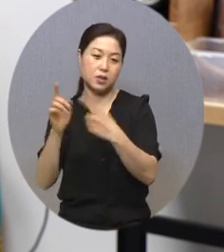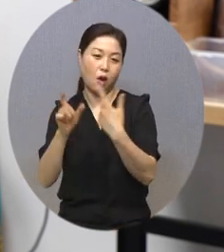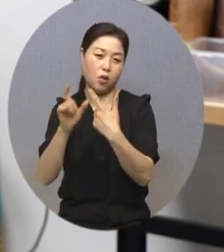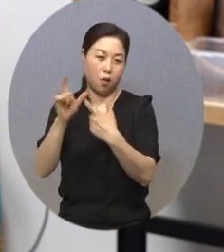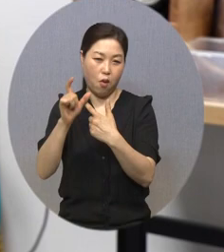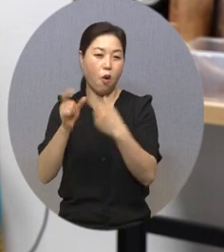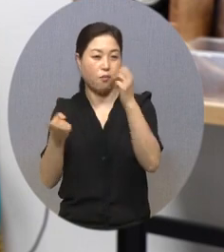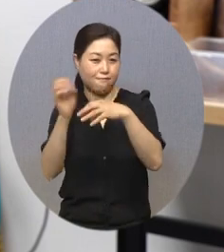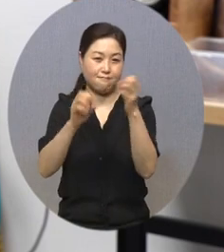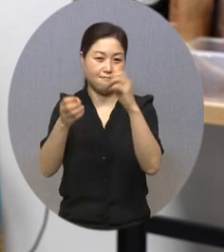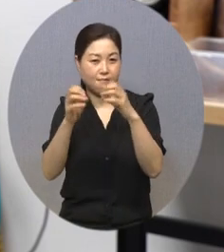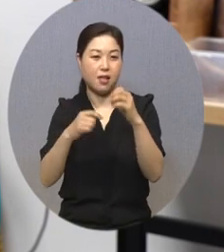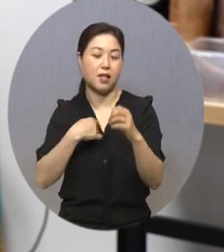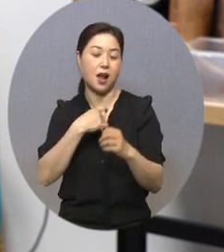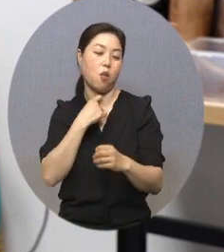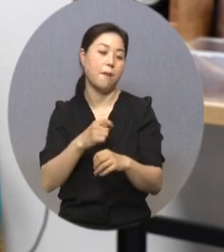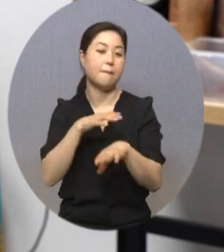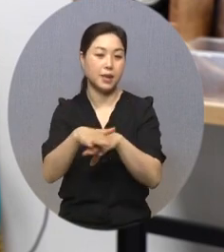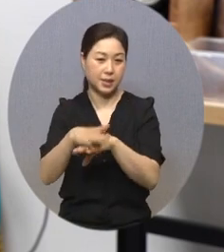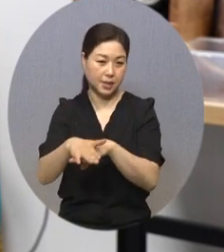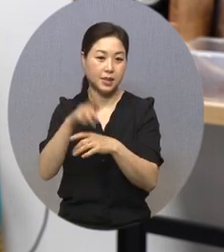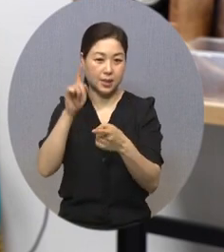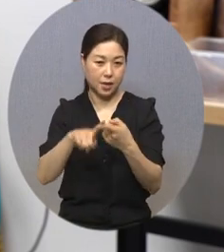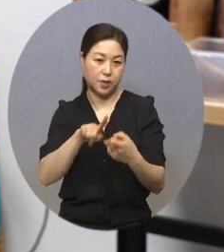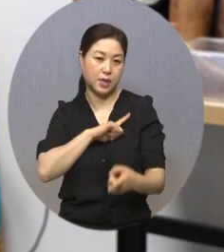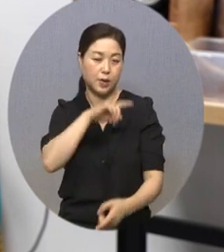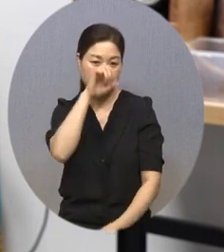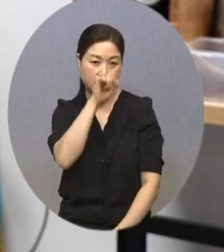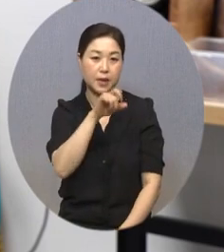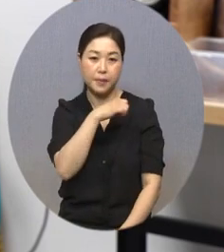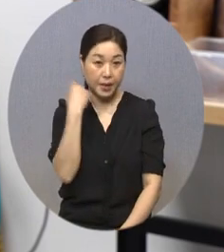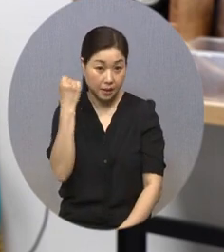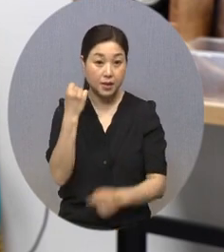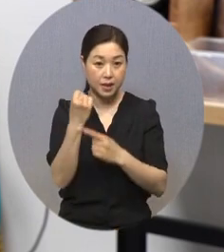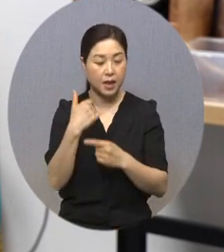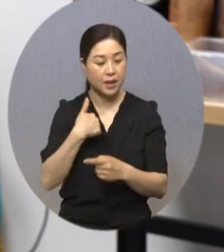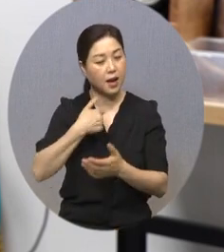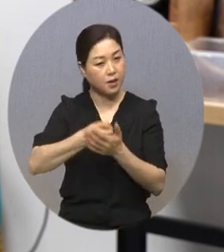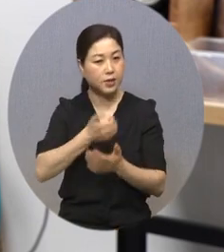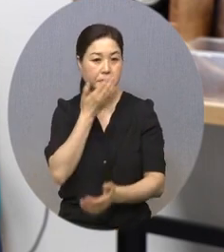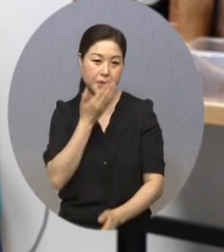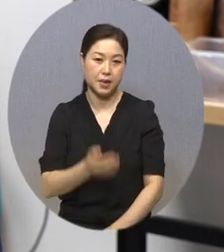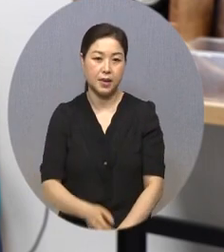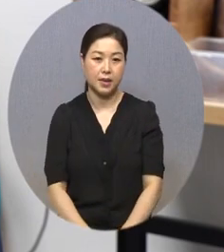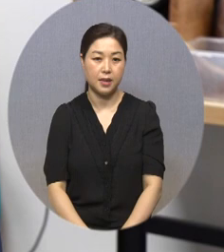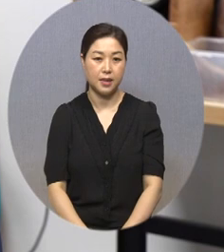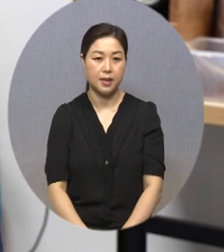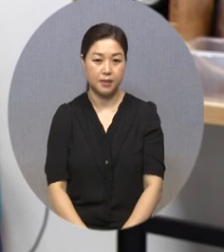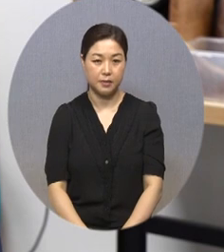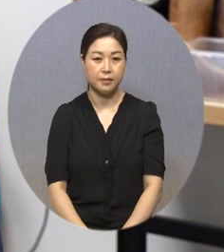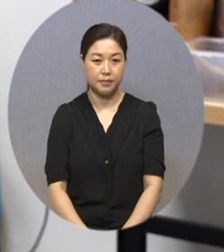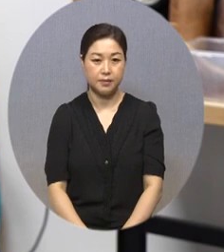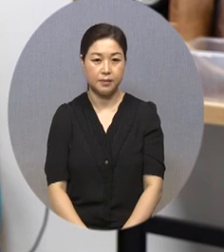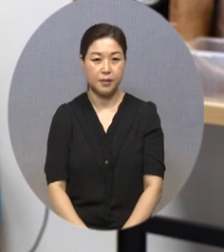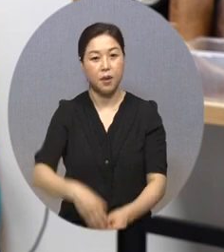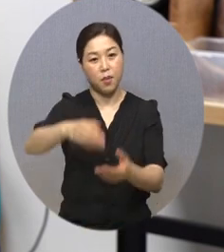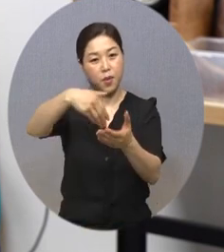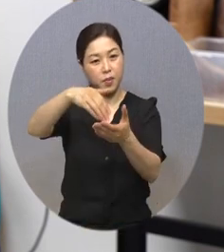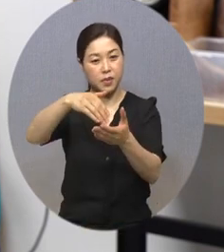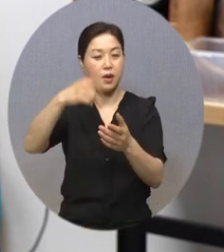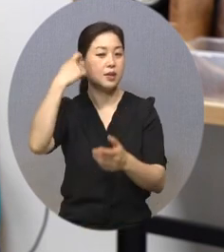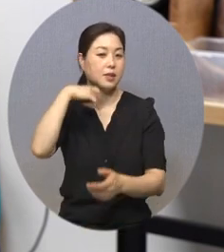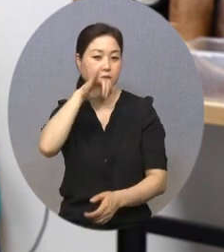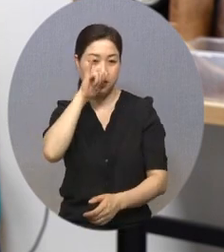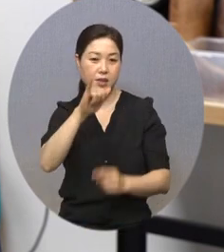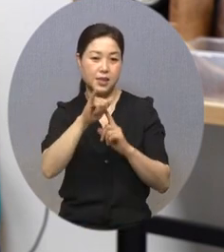그것들을 내가 원하는 거 가장 좋아하는 맛은 아래의 스스로 해야 되나 예 그런 볶으면서 누릴 수 있는